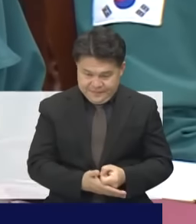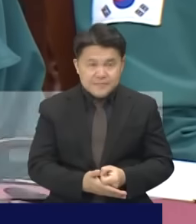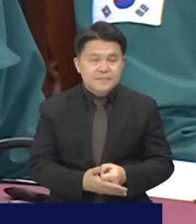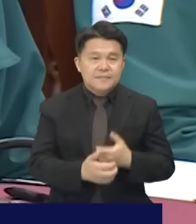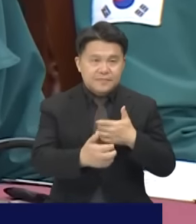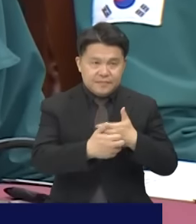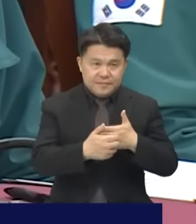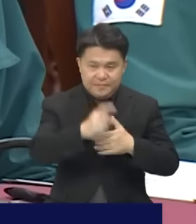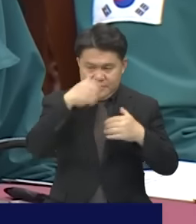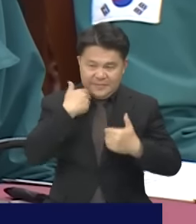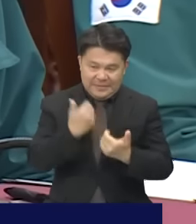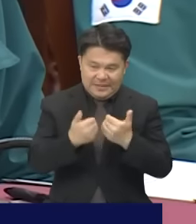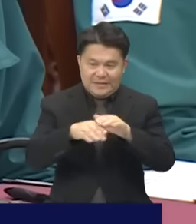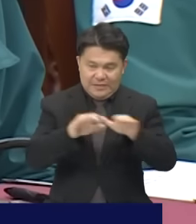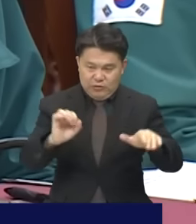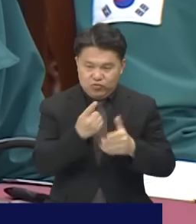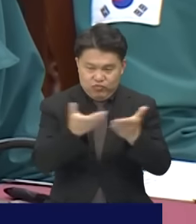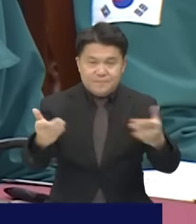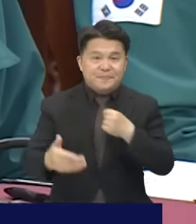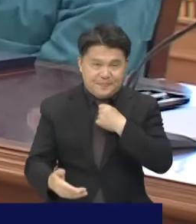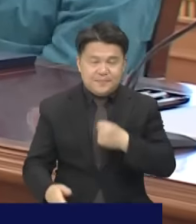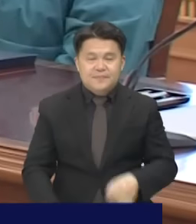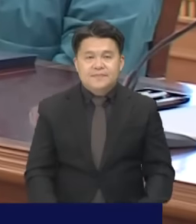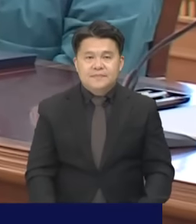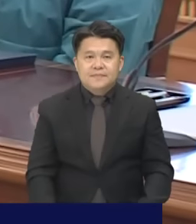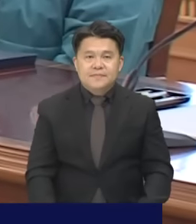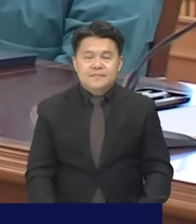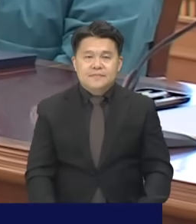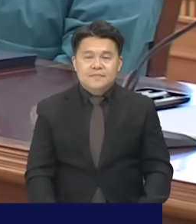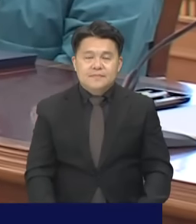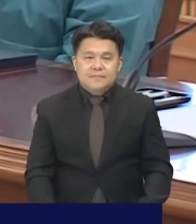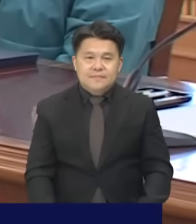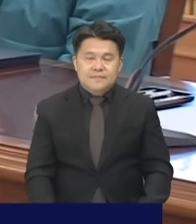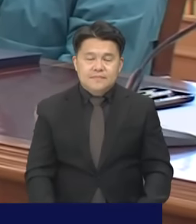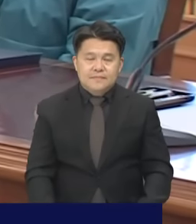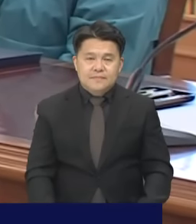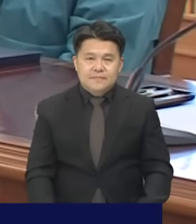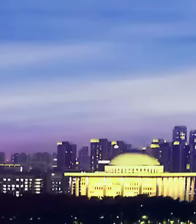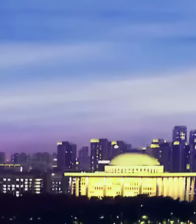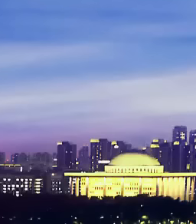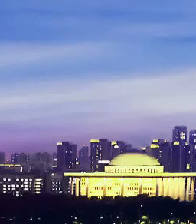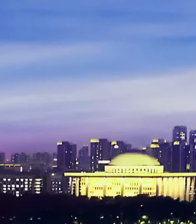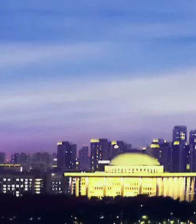갈등 해결의 계기가 되기를 희망한다고 밝혔습니다. SBS 정혜경입니다.